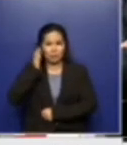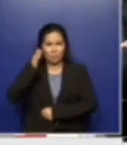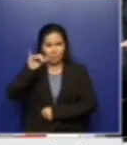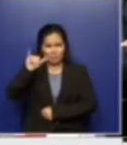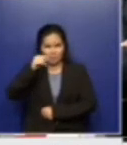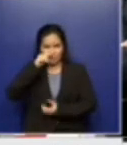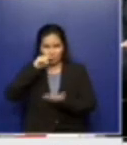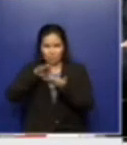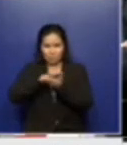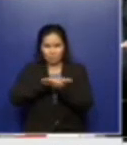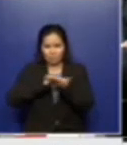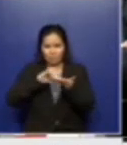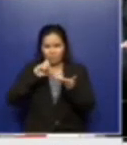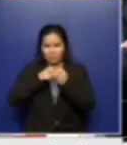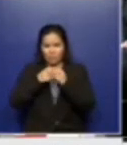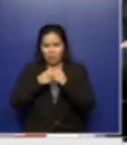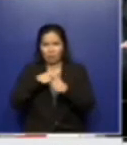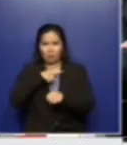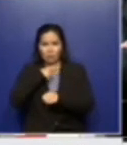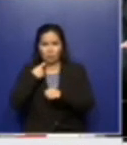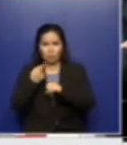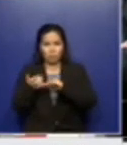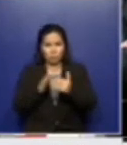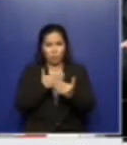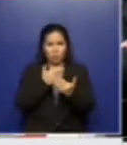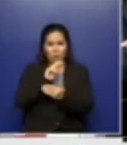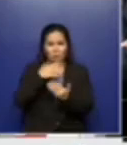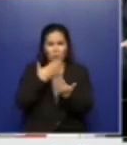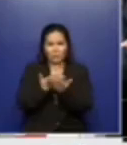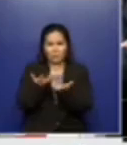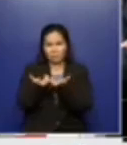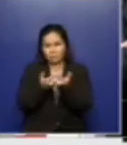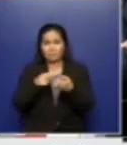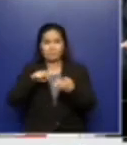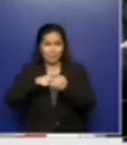างเข้าสู่ภาวะล้มละลายทางการคลังได้ค่ะขอบคุณค่ะ ครับขอบคุณ